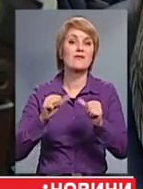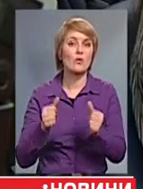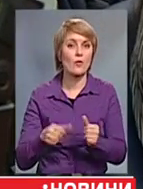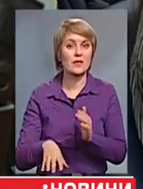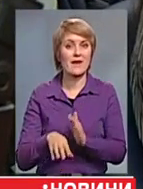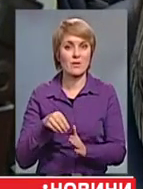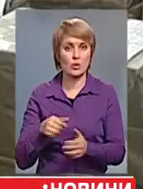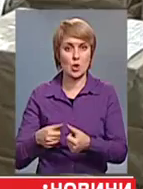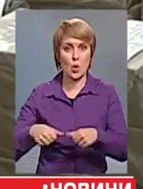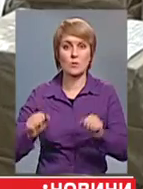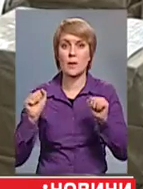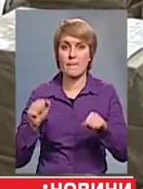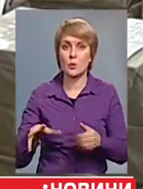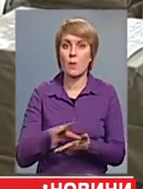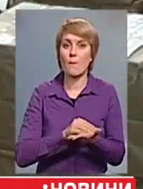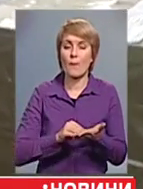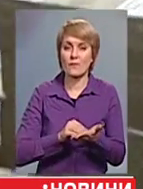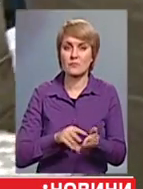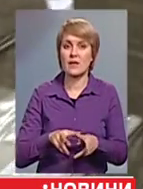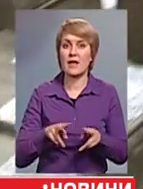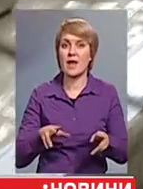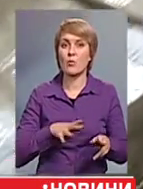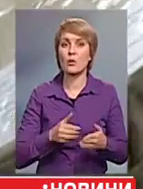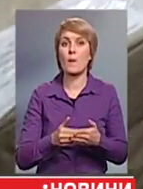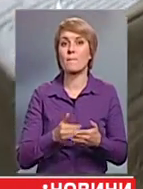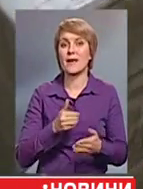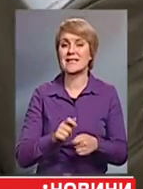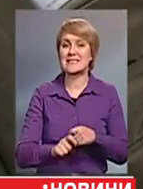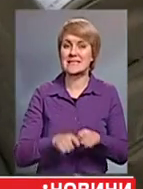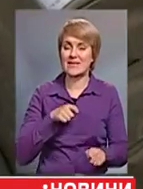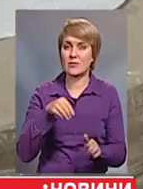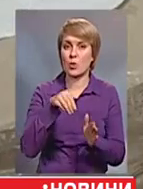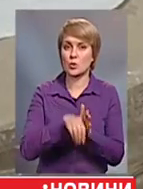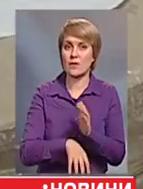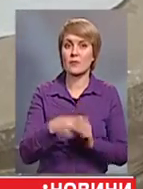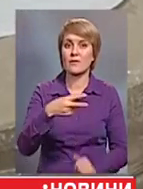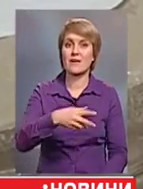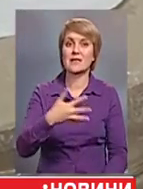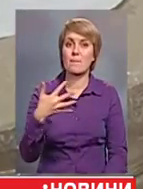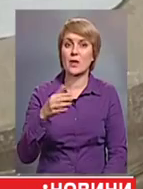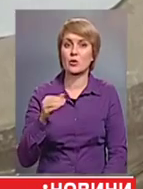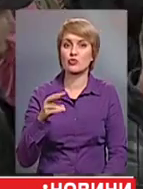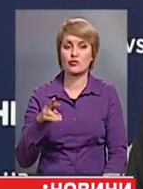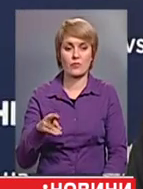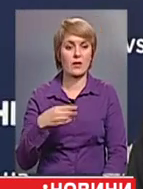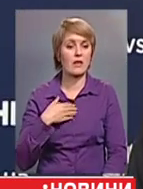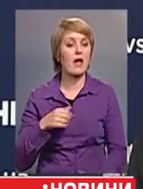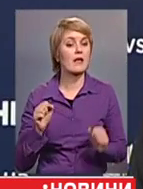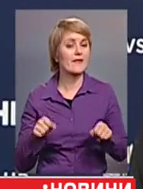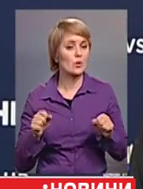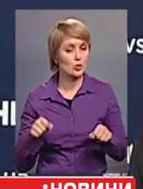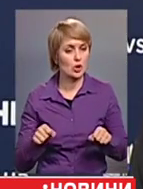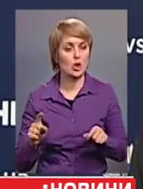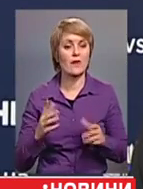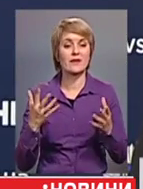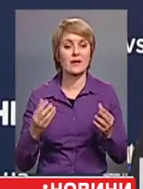можуть повторитися, як це вже було перед зірваним голосуванням 25 жовтня. Я не виключаю того,